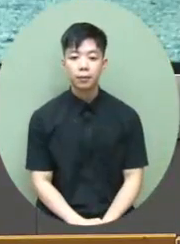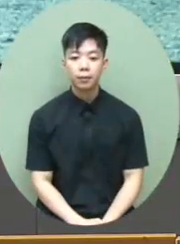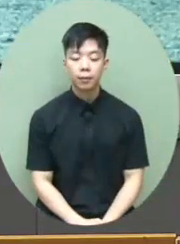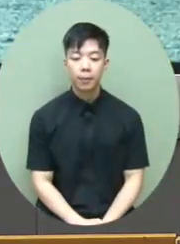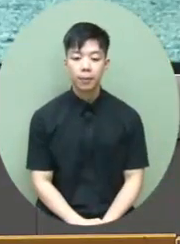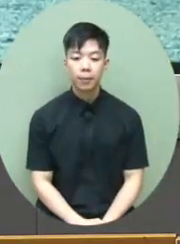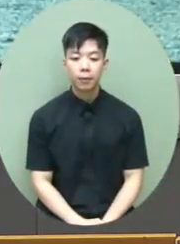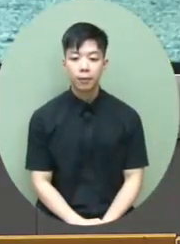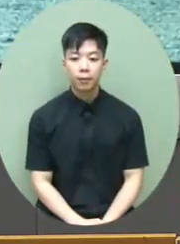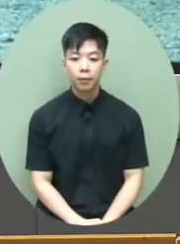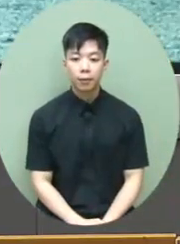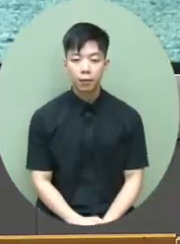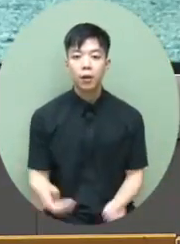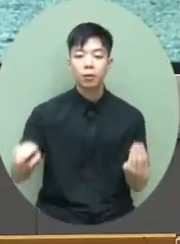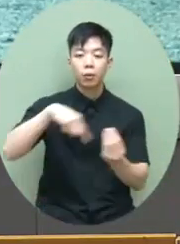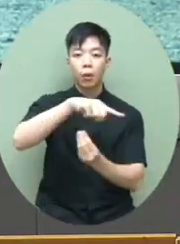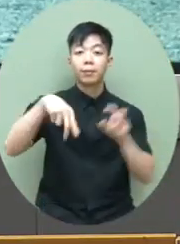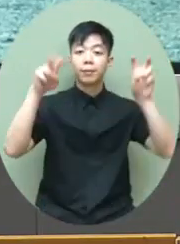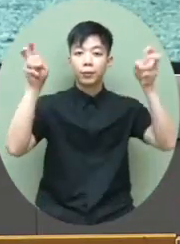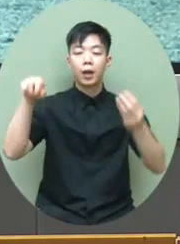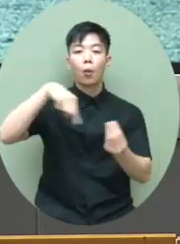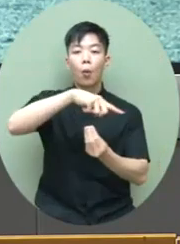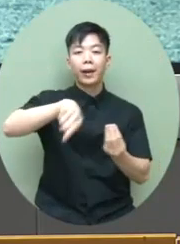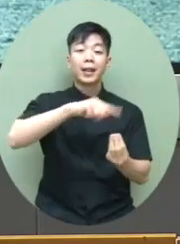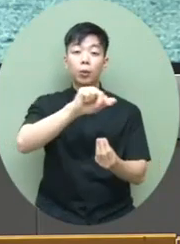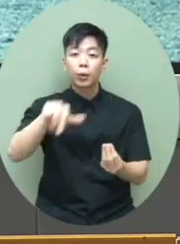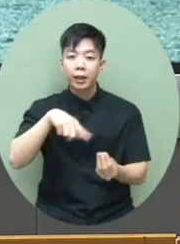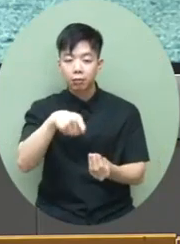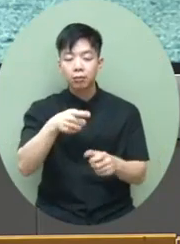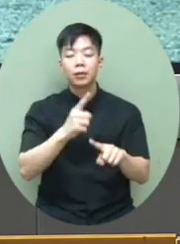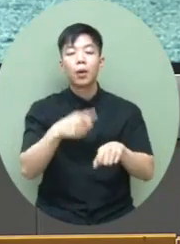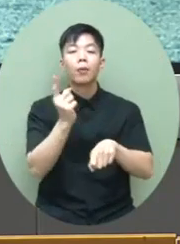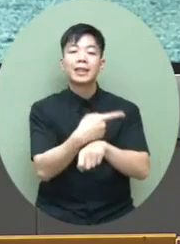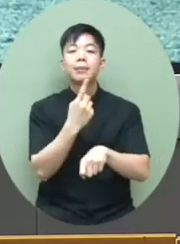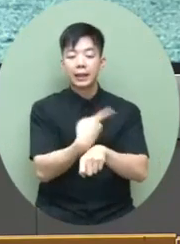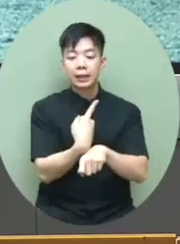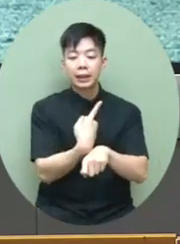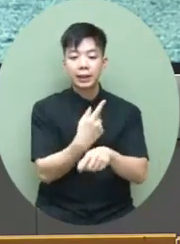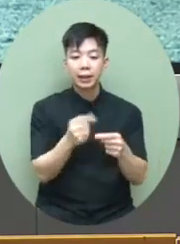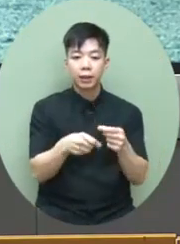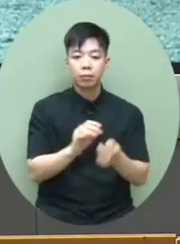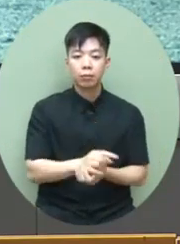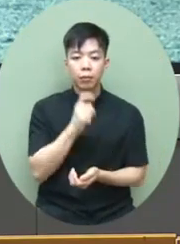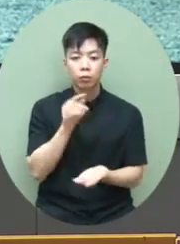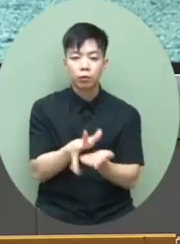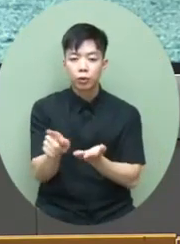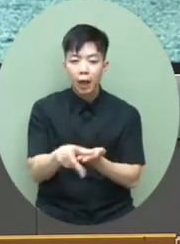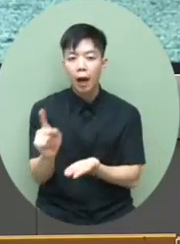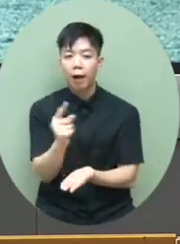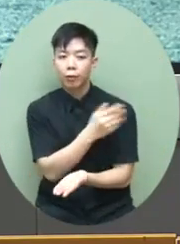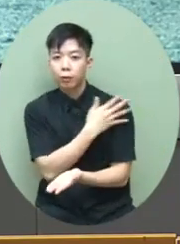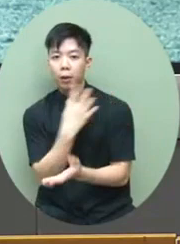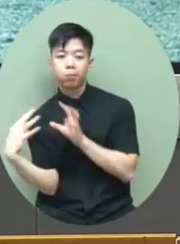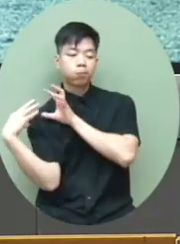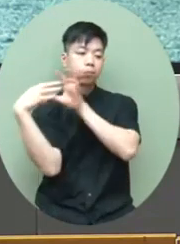先啊。那個環境污染這個是初步的，我知道有些專家和有些同事就去了那裡調查的，那我就不